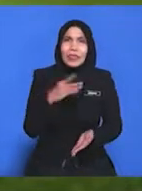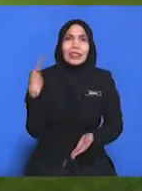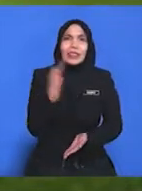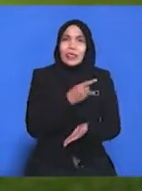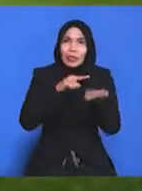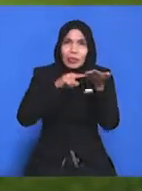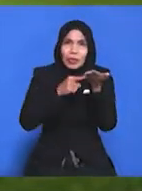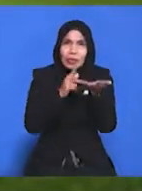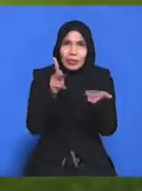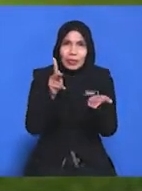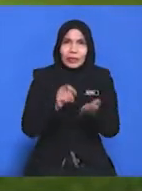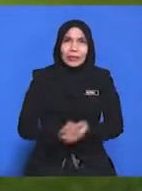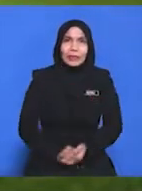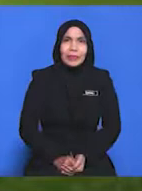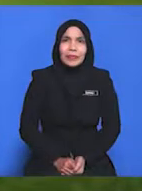mulakan.